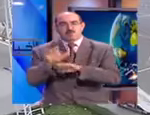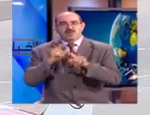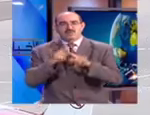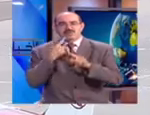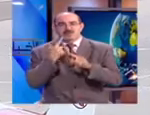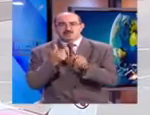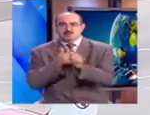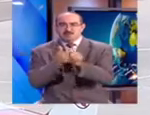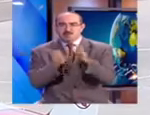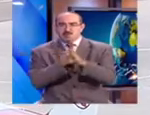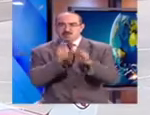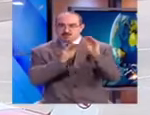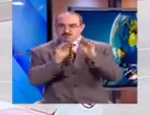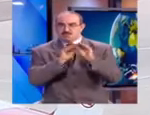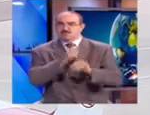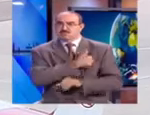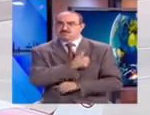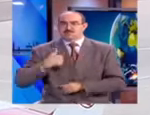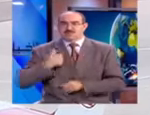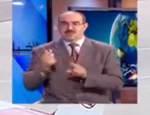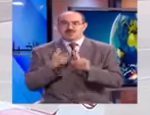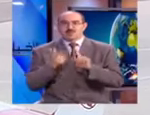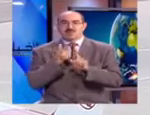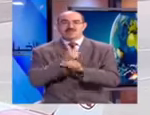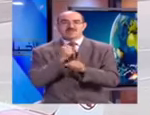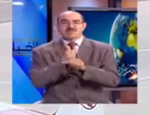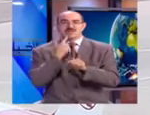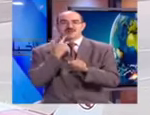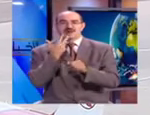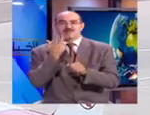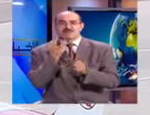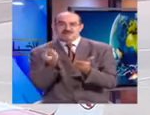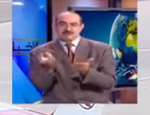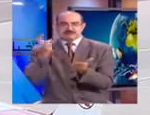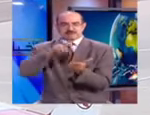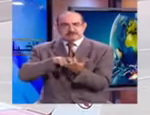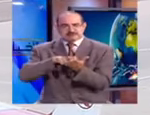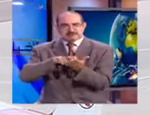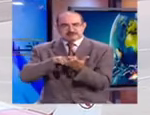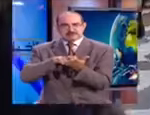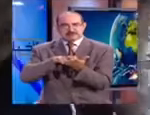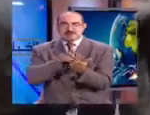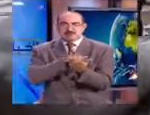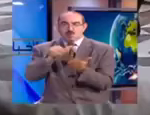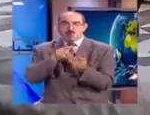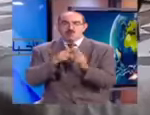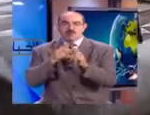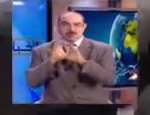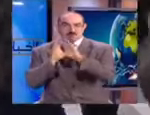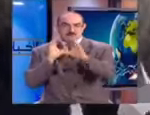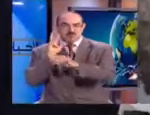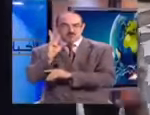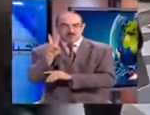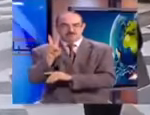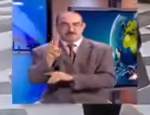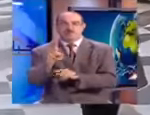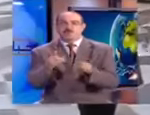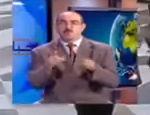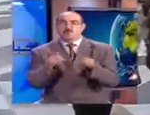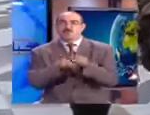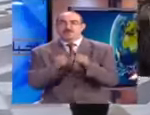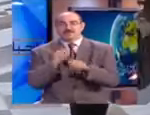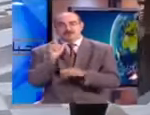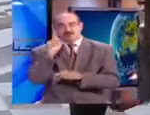في البروتوكولات الصحية المتعلقة بعمليات الصعود إلى الطائرة والنقل. أما الإجراء